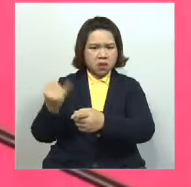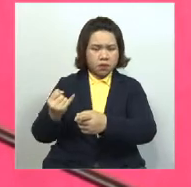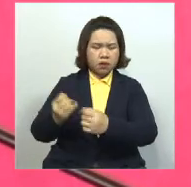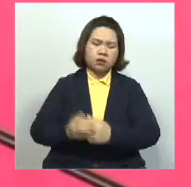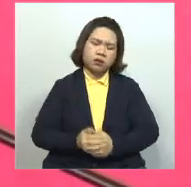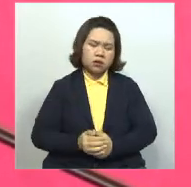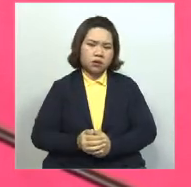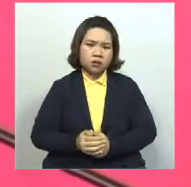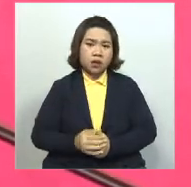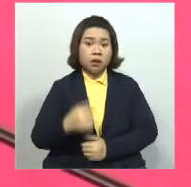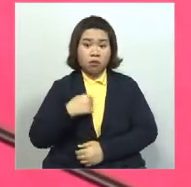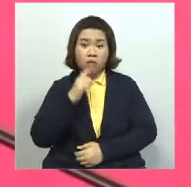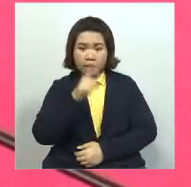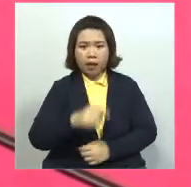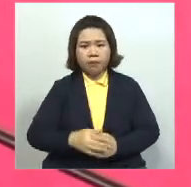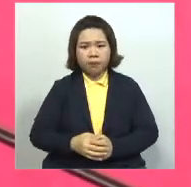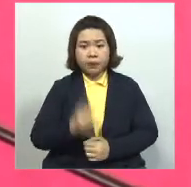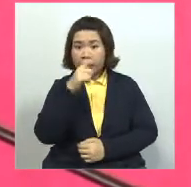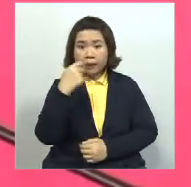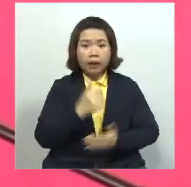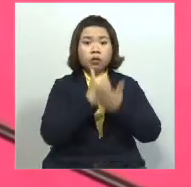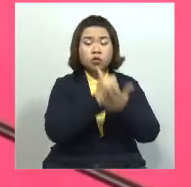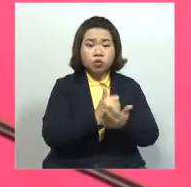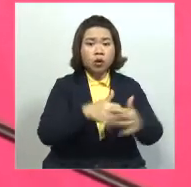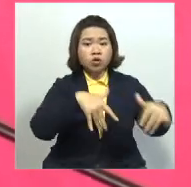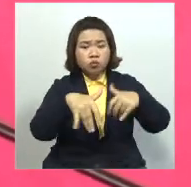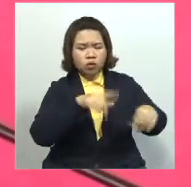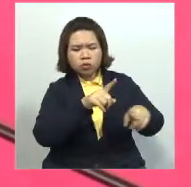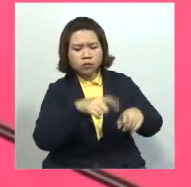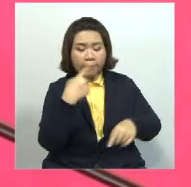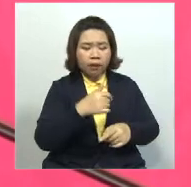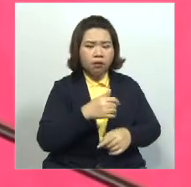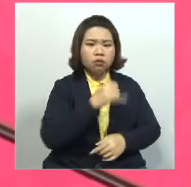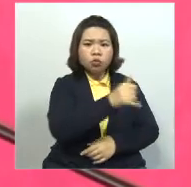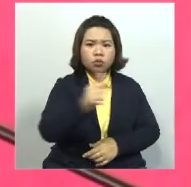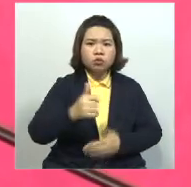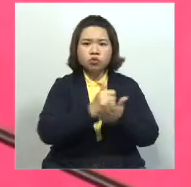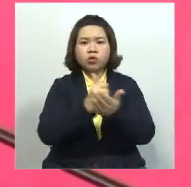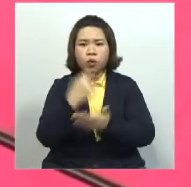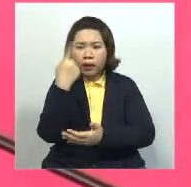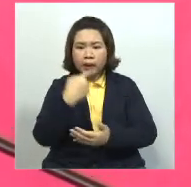มถามทุกวันนี้ใครเนี่ยไปช่วยเหลือประชาชนพี่น้องที่เดือดร้อนเนี่ยใคร